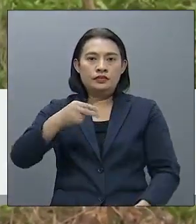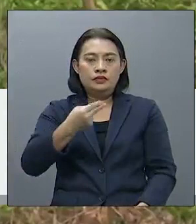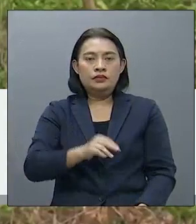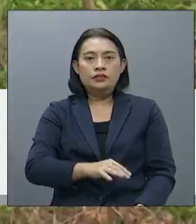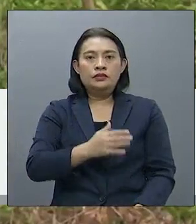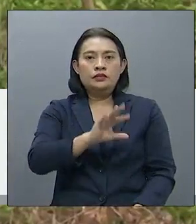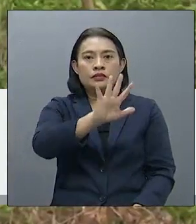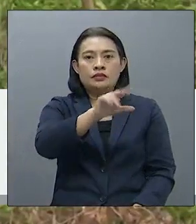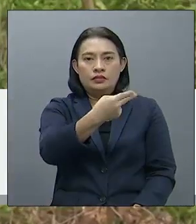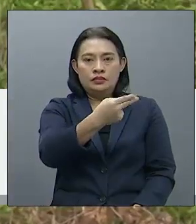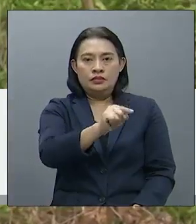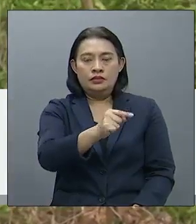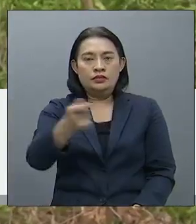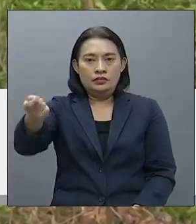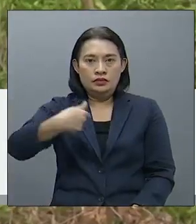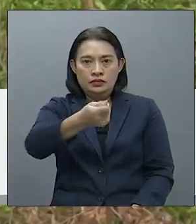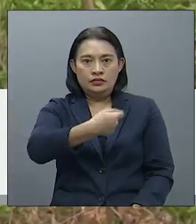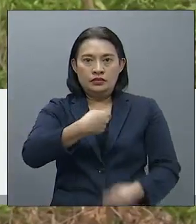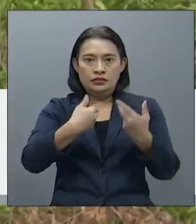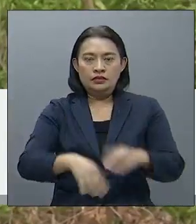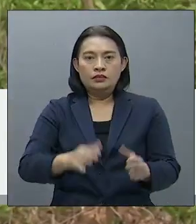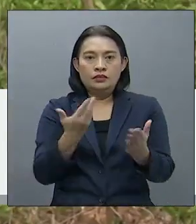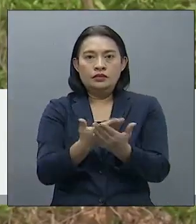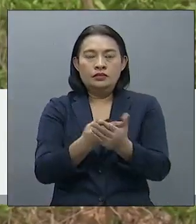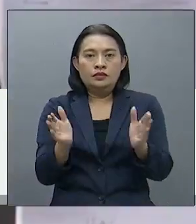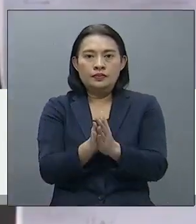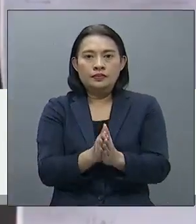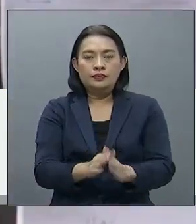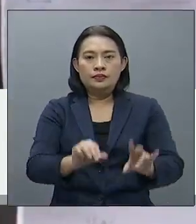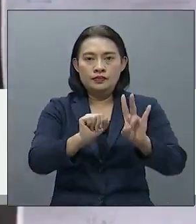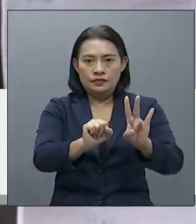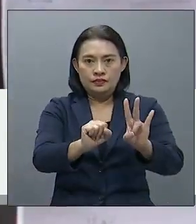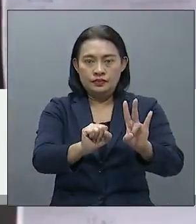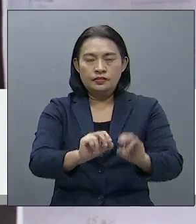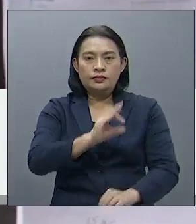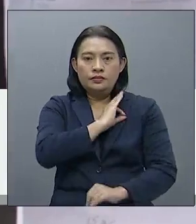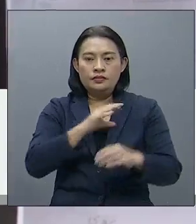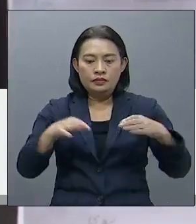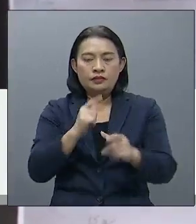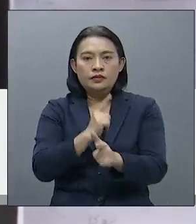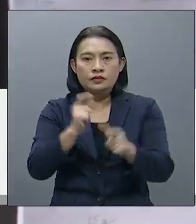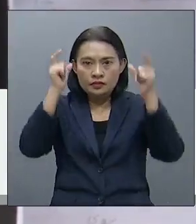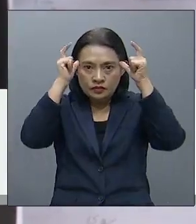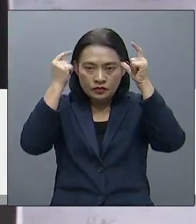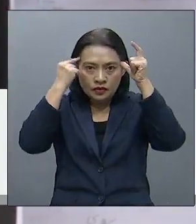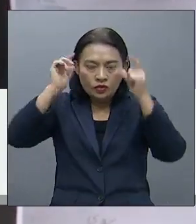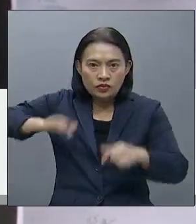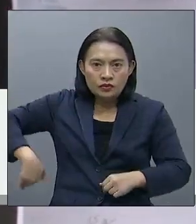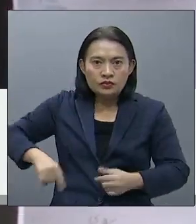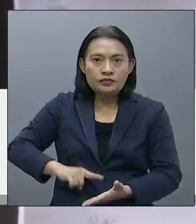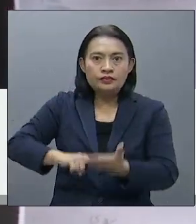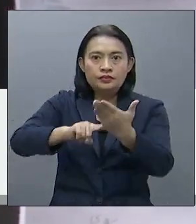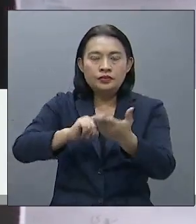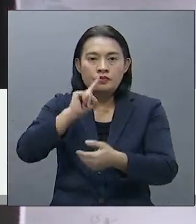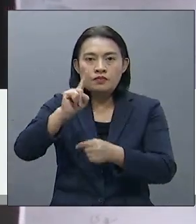50,000 บาทเท่านั้นรวมแล้วเป็นเงิน 700,000 บาทค่ะทางสมาชิกของกลุ่มผู้เลี้ยงโคทราบภายหลังก็เลยเข้าร้องเรียนหลายหน่วยง